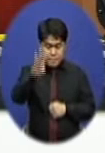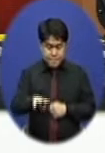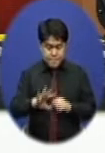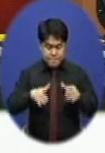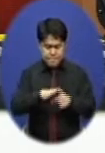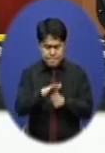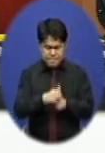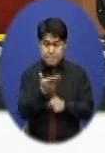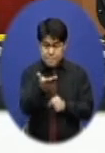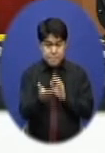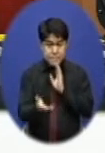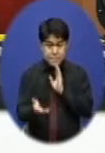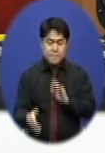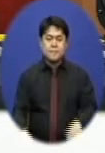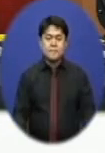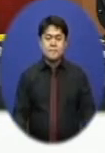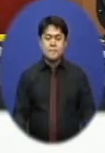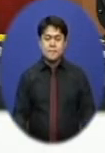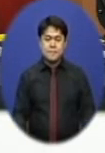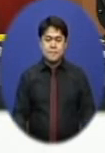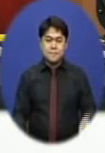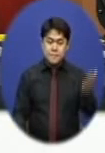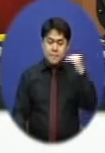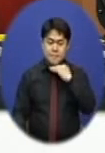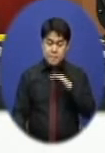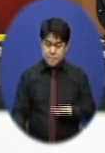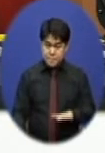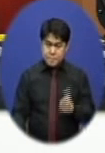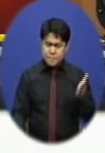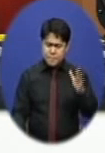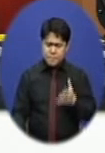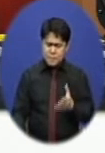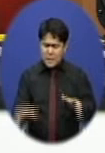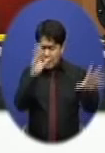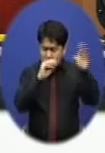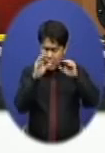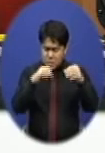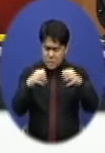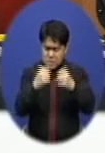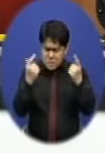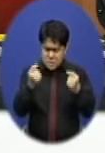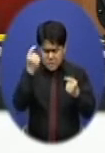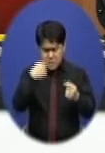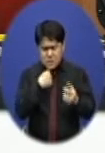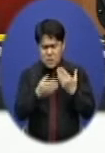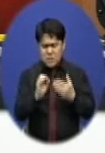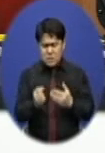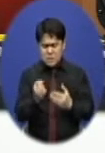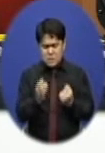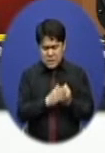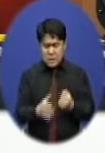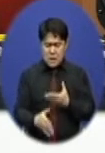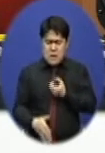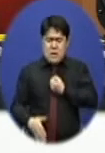애국자지죠. 예. 그러니까 그때 이제 어린 나이에 굉장히 그 전쟁 같은 그런 거를 겪으셨던 것 같아요. 예, 그렇죠. 그렇죠.